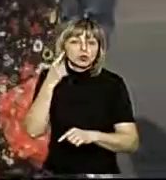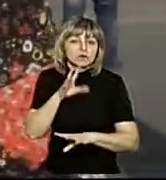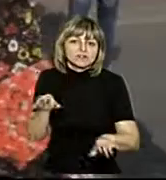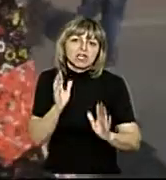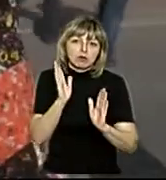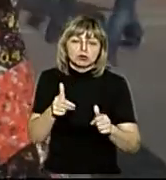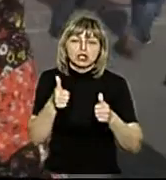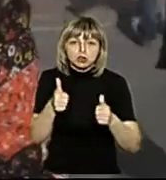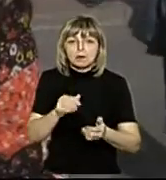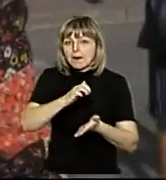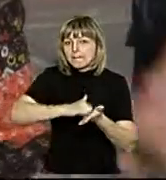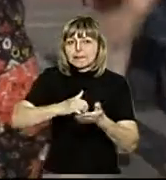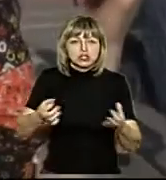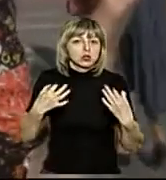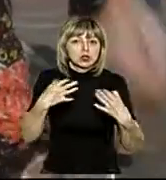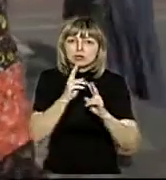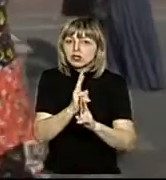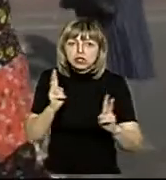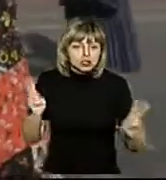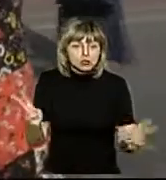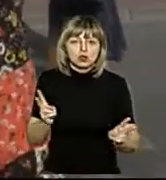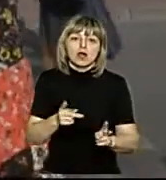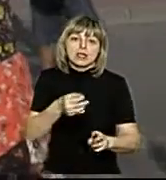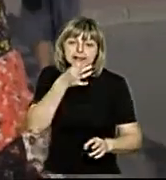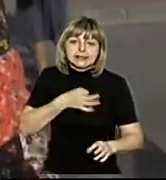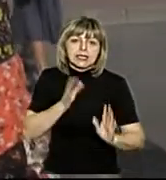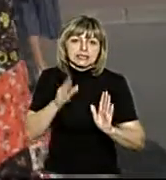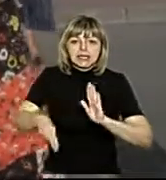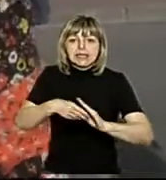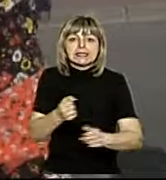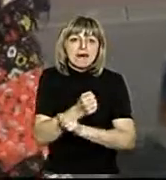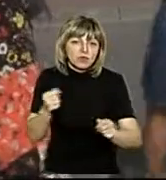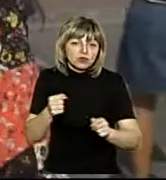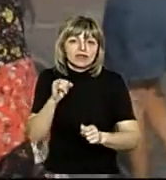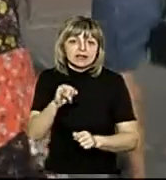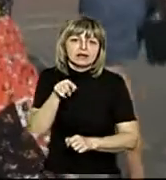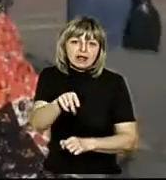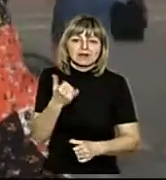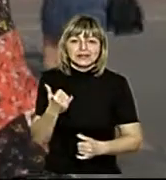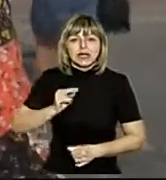пояснив, але так як ми знаємо, це замінування. І тобто тільки що мені теж пояснили, що це замінування і зараз там